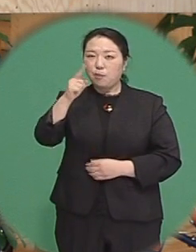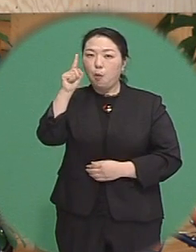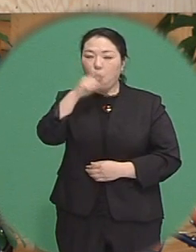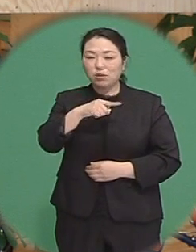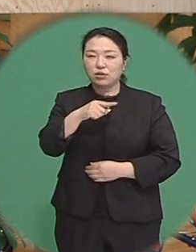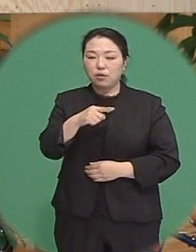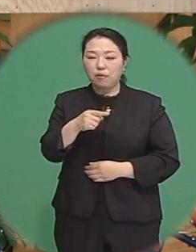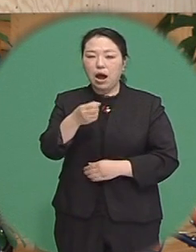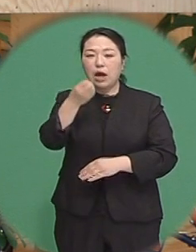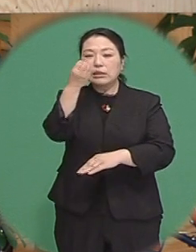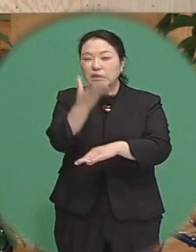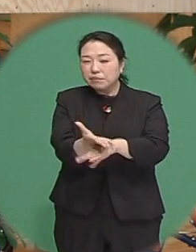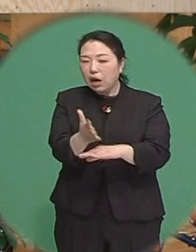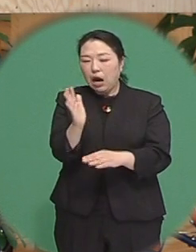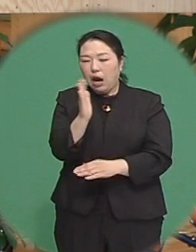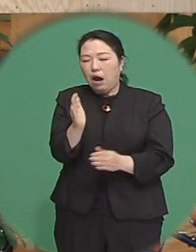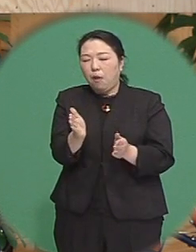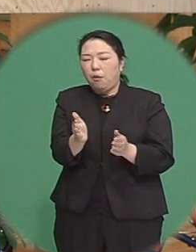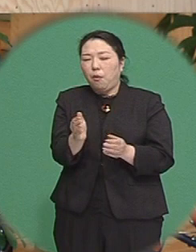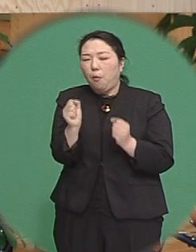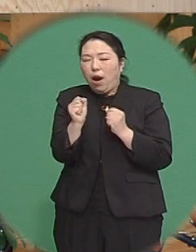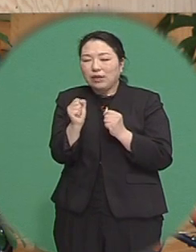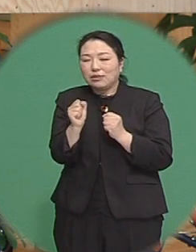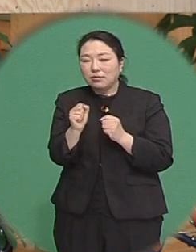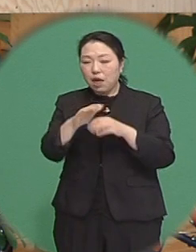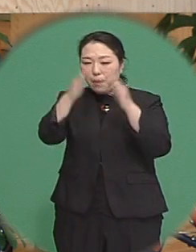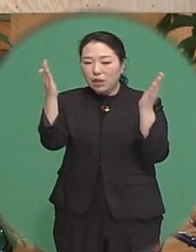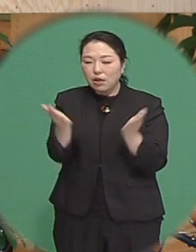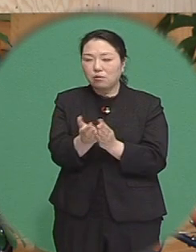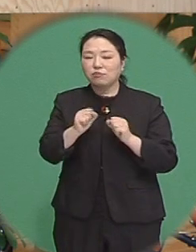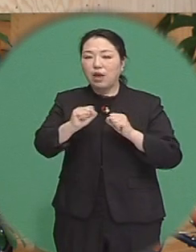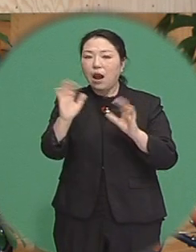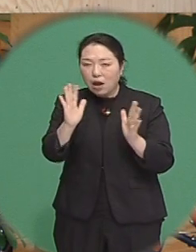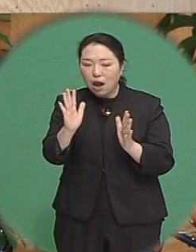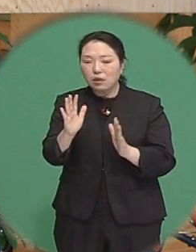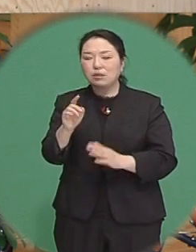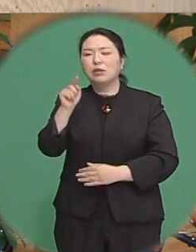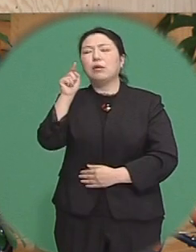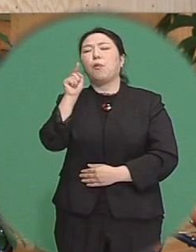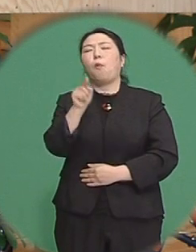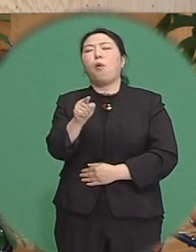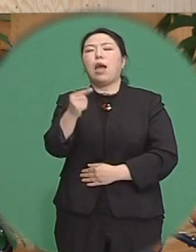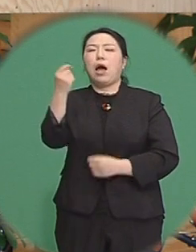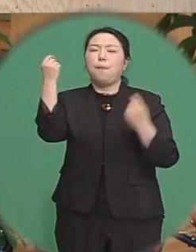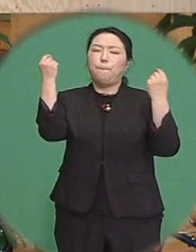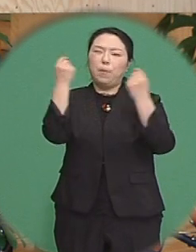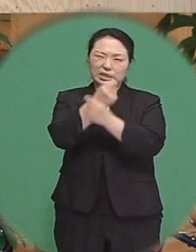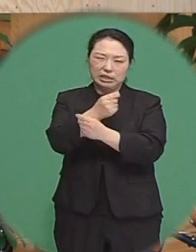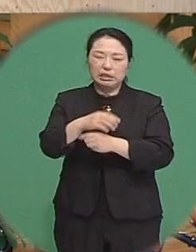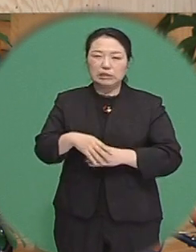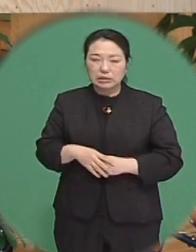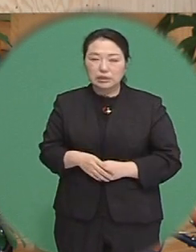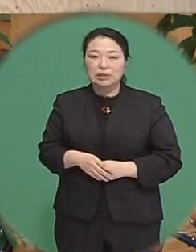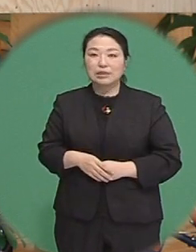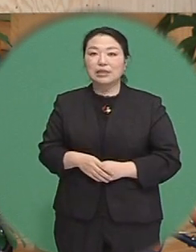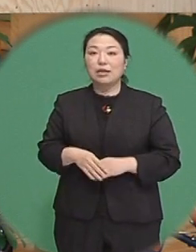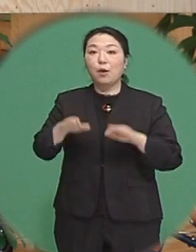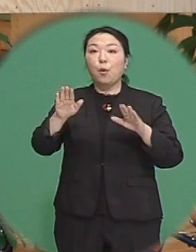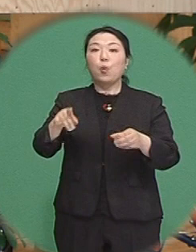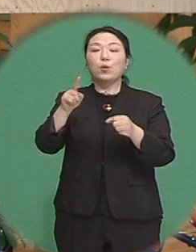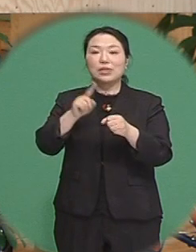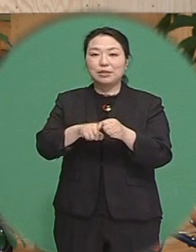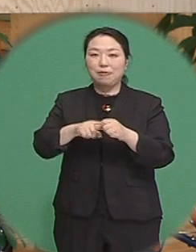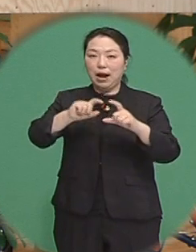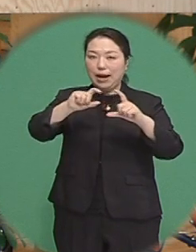過ちを襲え何もしないことこれは大いなる過ちです本年は様々な